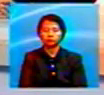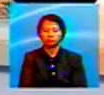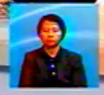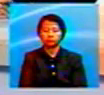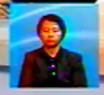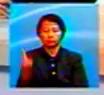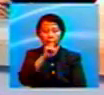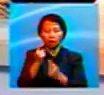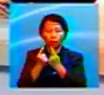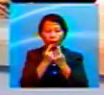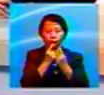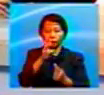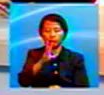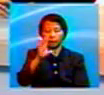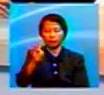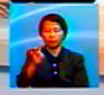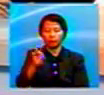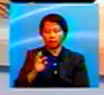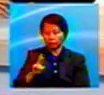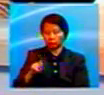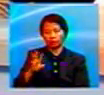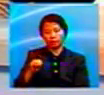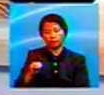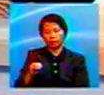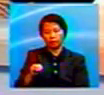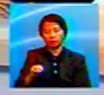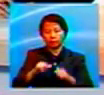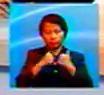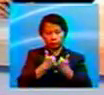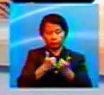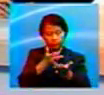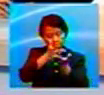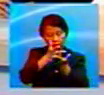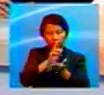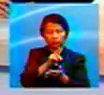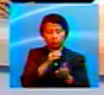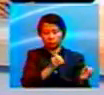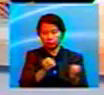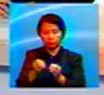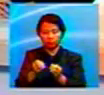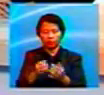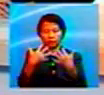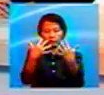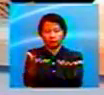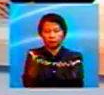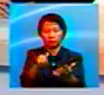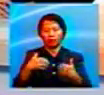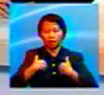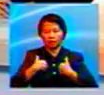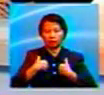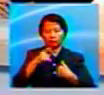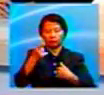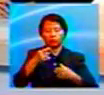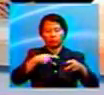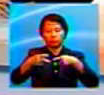Sempena hari ulang tahun ke-68 Radio Televisyen Malaysia RTM, Persatuan Penyiar RTM menganjurkan pertandingan tempin bowling yang diadakan di sebuah